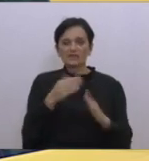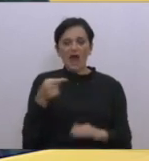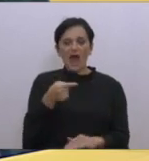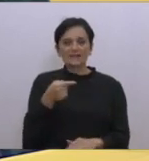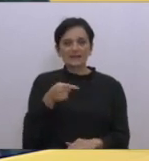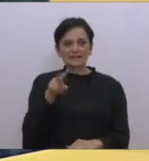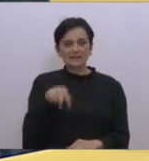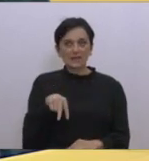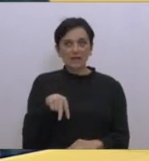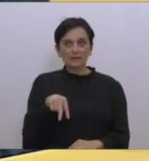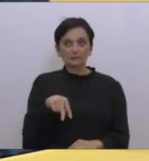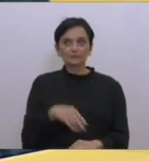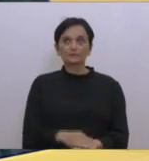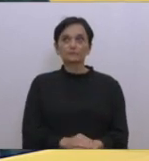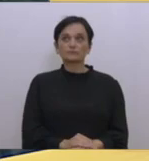ლარის ოდენობა.